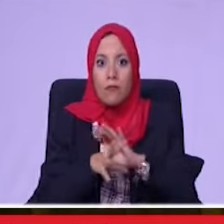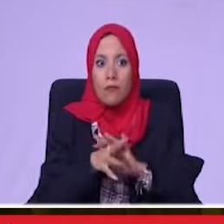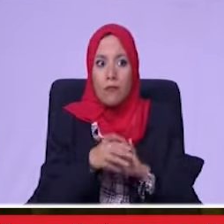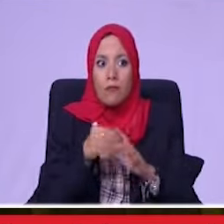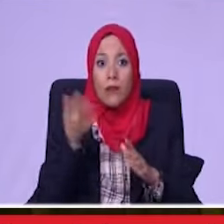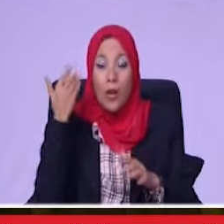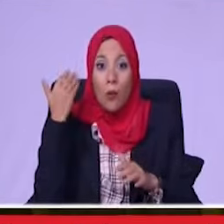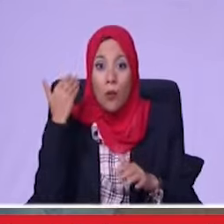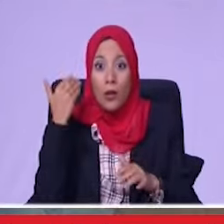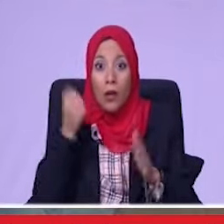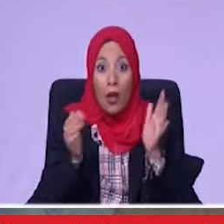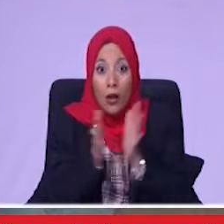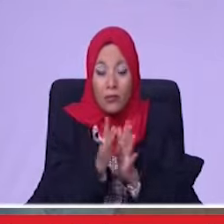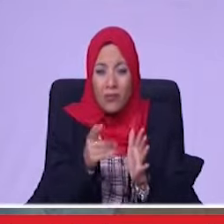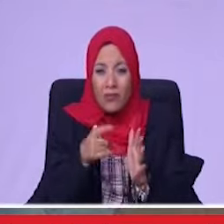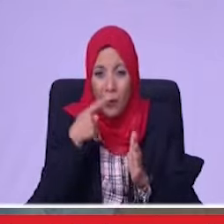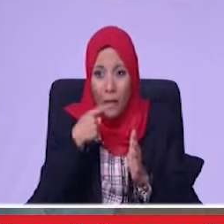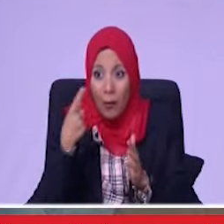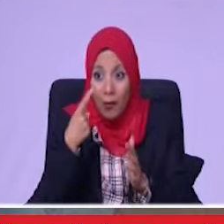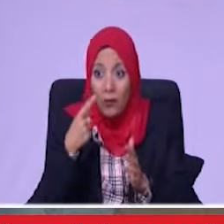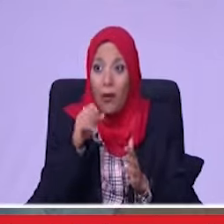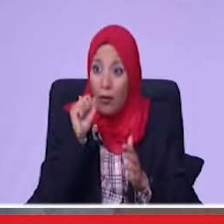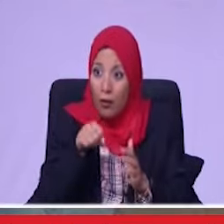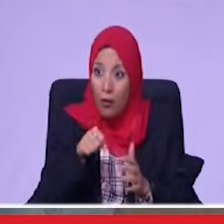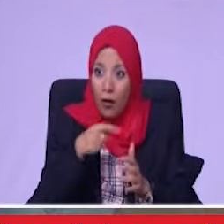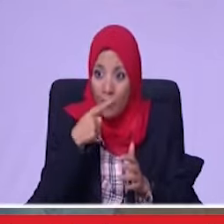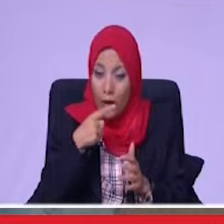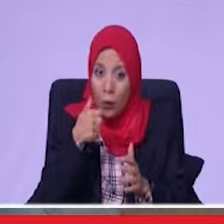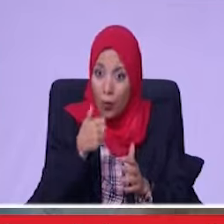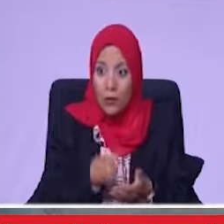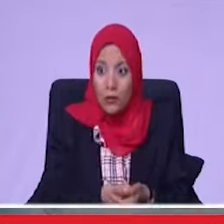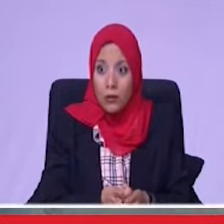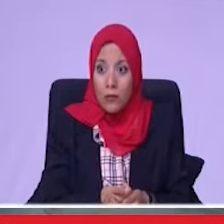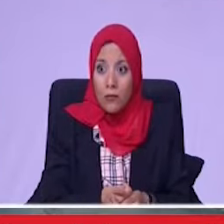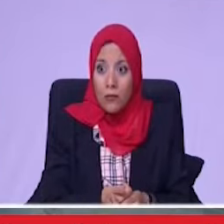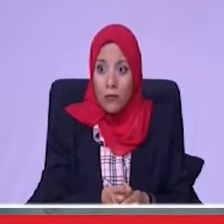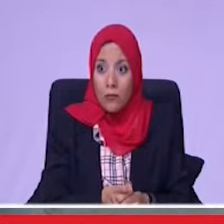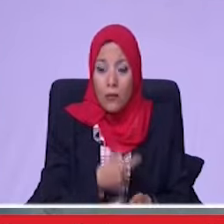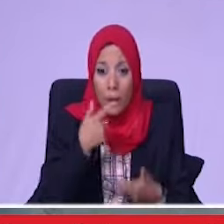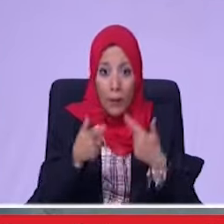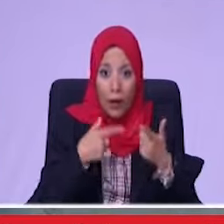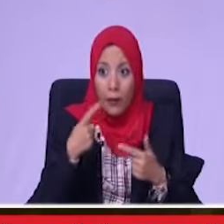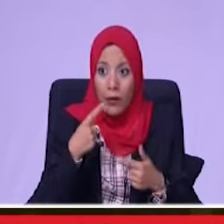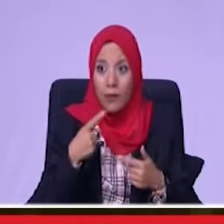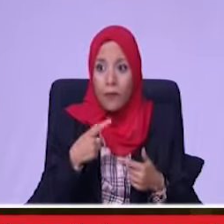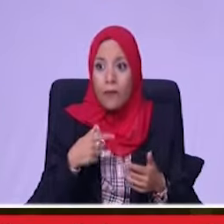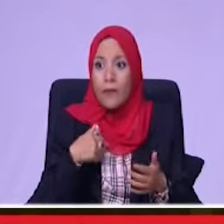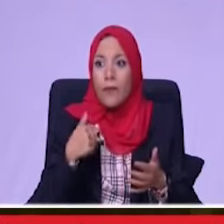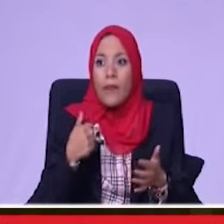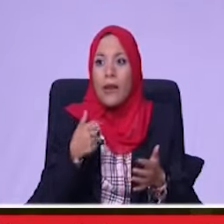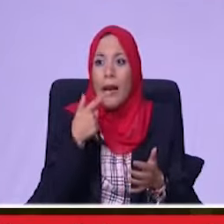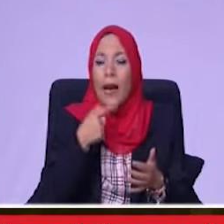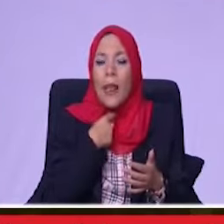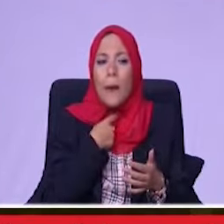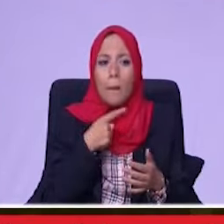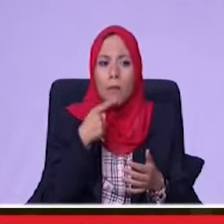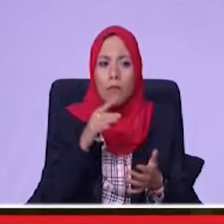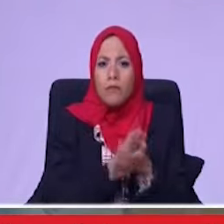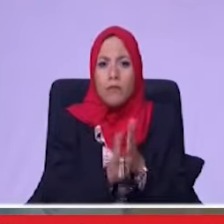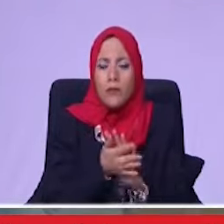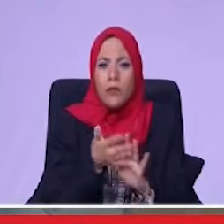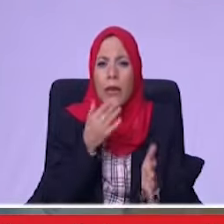كويس؟ ايوه يعني كان طفل طبعا كان يعني. امال امتى امتنع عن الكلام وايه اللي حصل؟ انا بس عايز